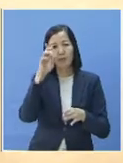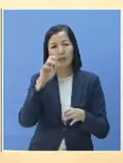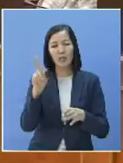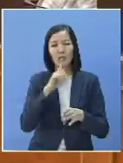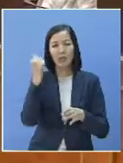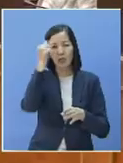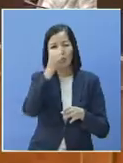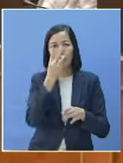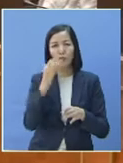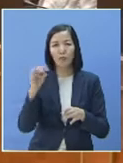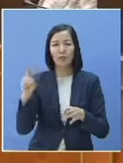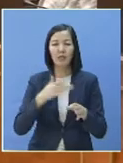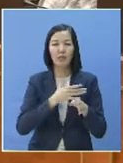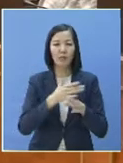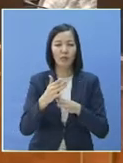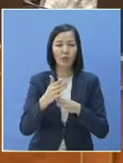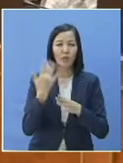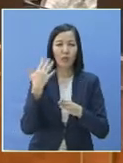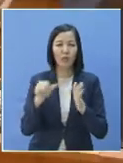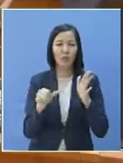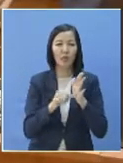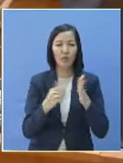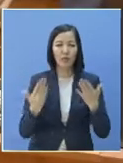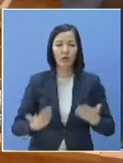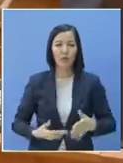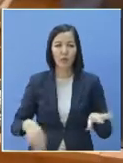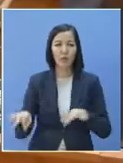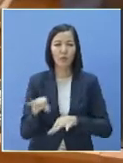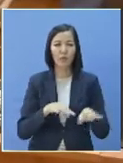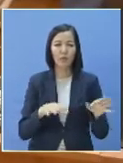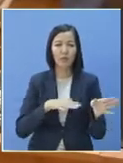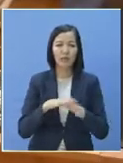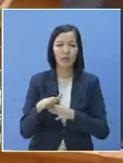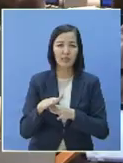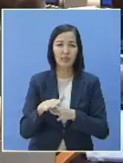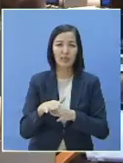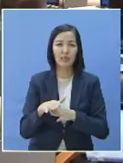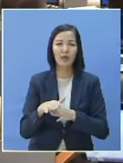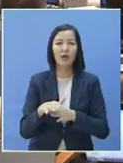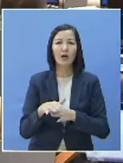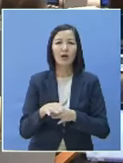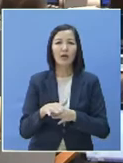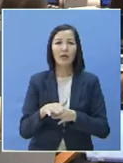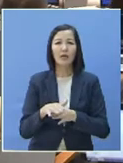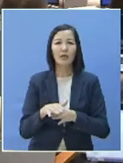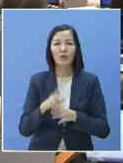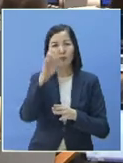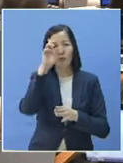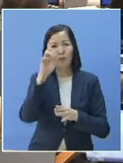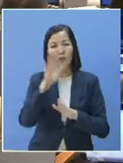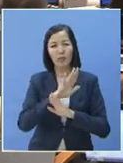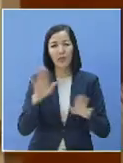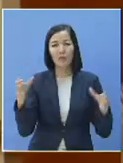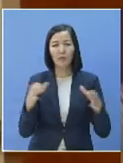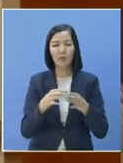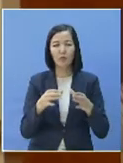жылына 3 миллиард теңге бөлінген, оған 56 әлеуметтік жоба іске асырылыпты. Оларды тікелей орындап отырған үкіметтік емес